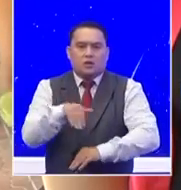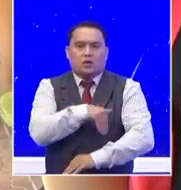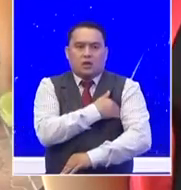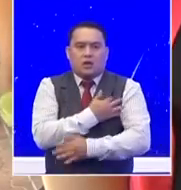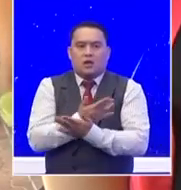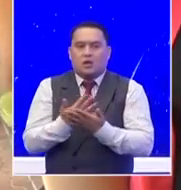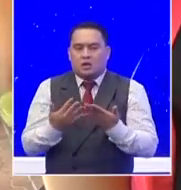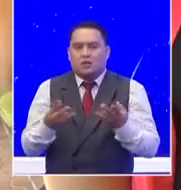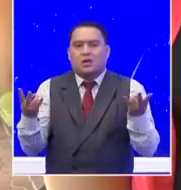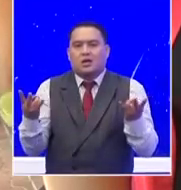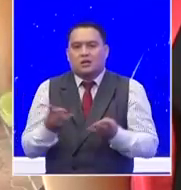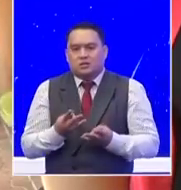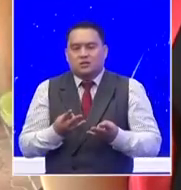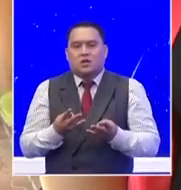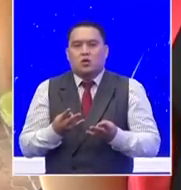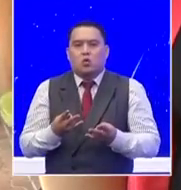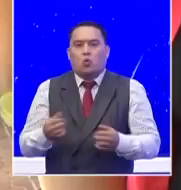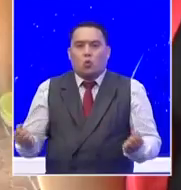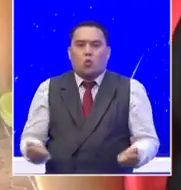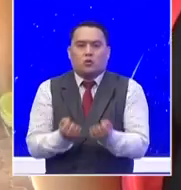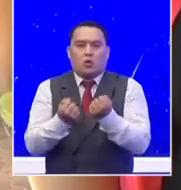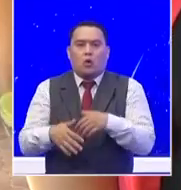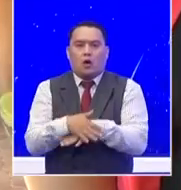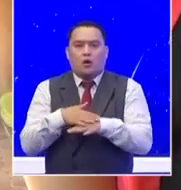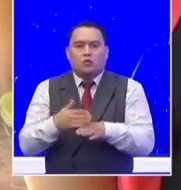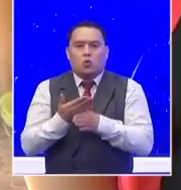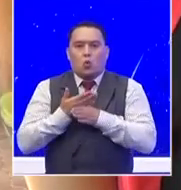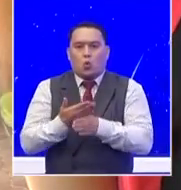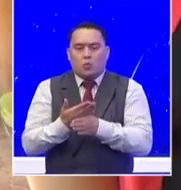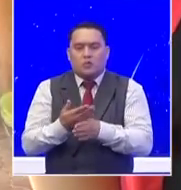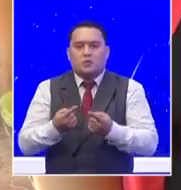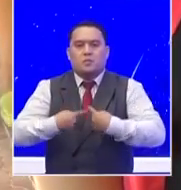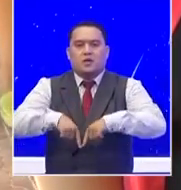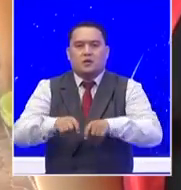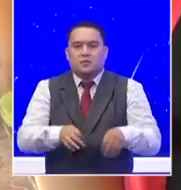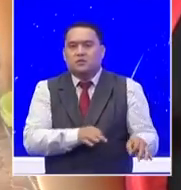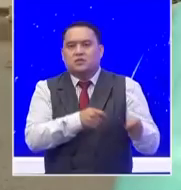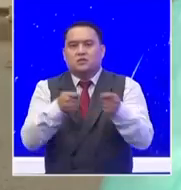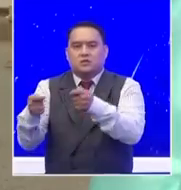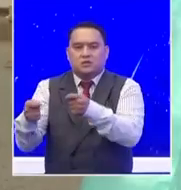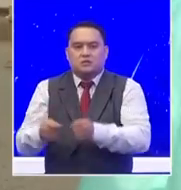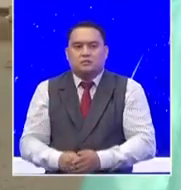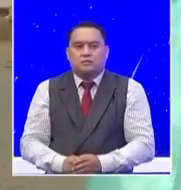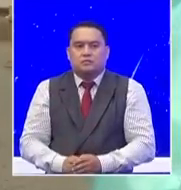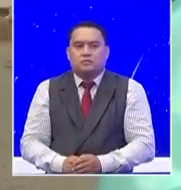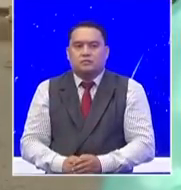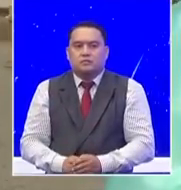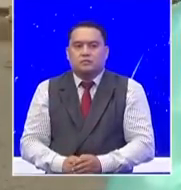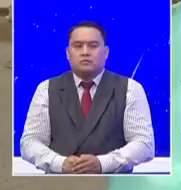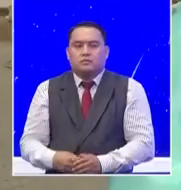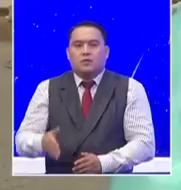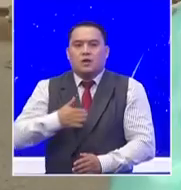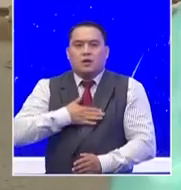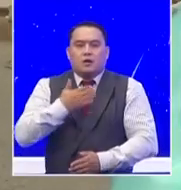сынды емханаға қажеттіліктер. Қолдау көрсеткен азаматтардың көмегін тиісті мекемеге жеткіздік. Я хочу поблагодарить.